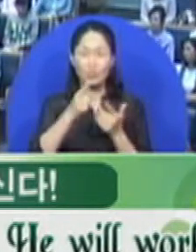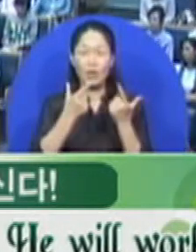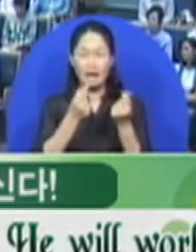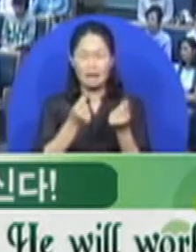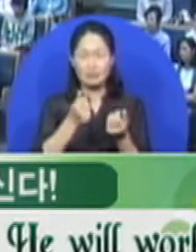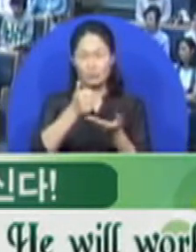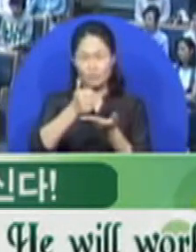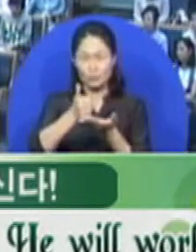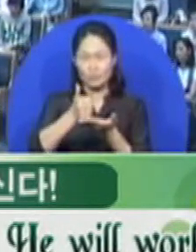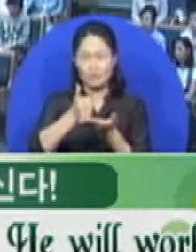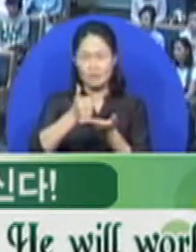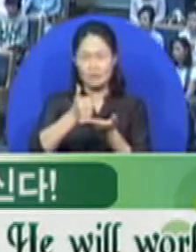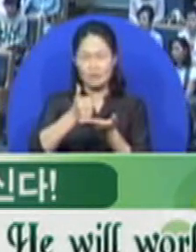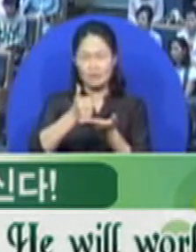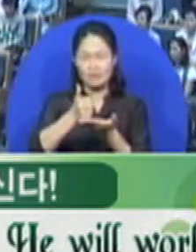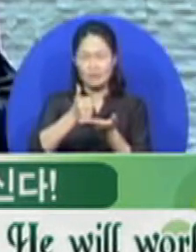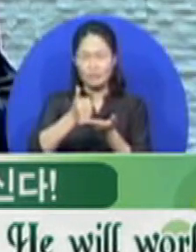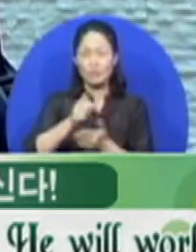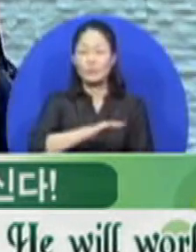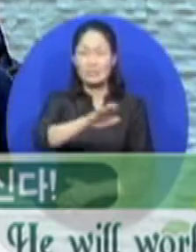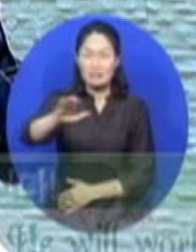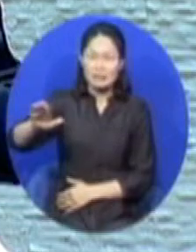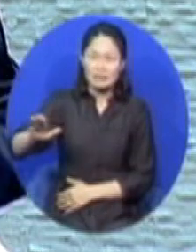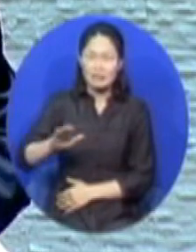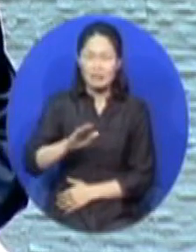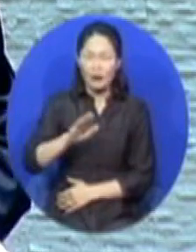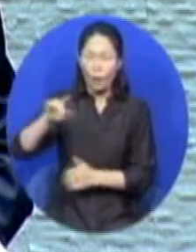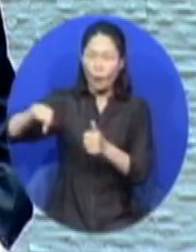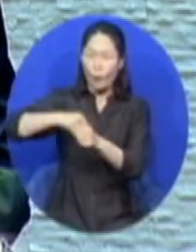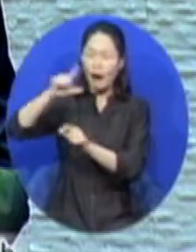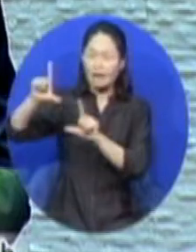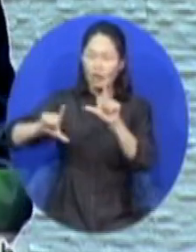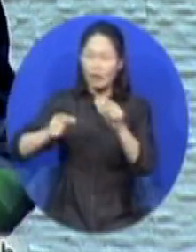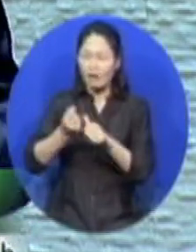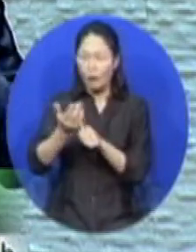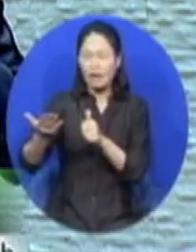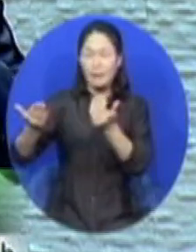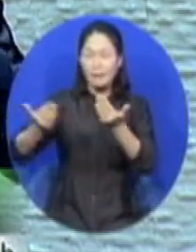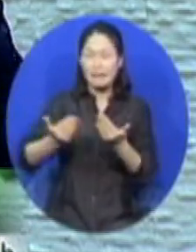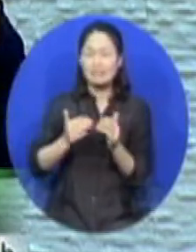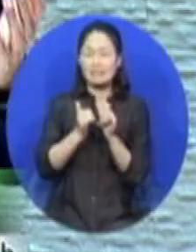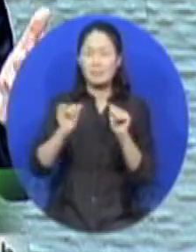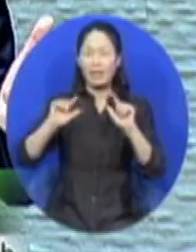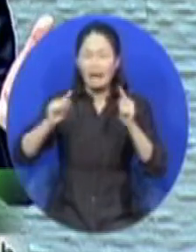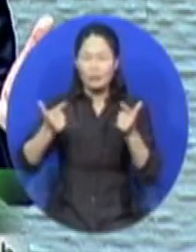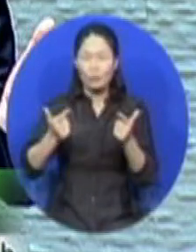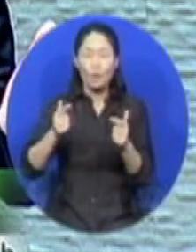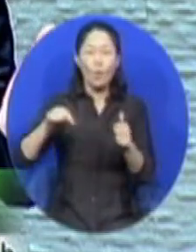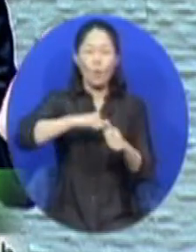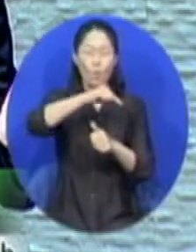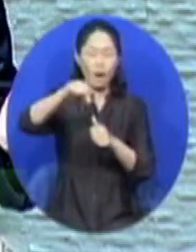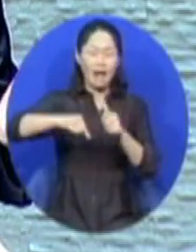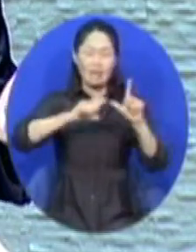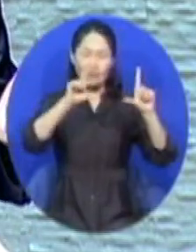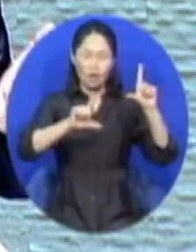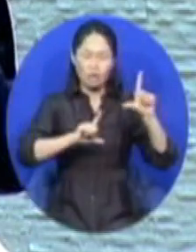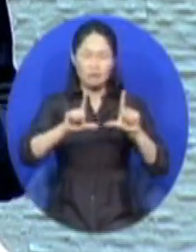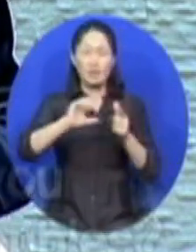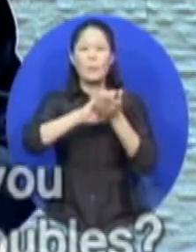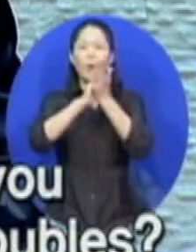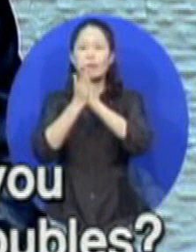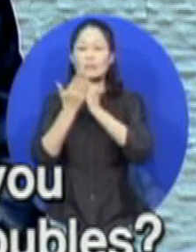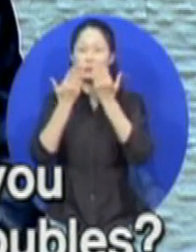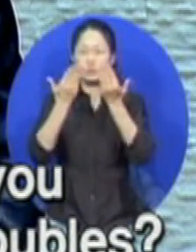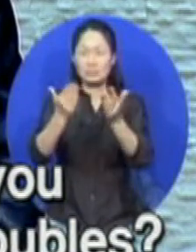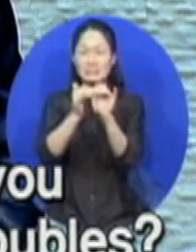분이십니다 우리를 환경에 용량 받는 자가 아니고 환경을 변화시키는 자로 세우시는 분이